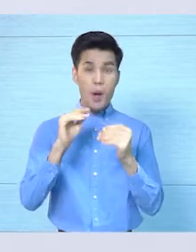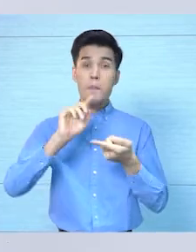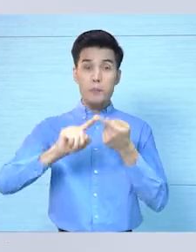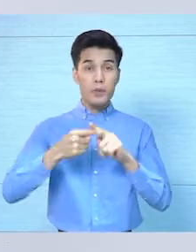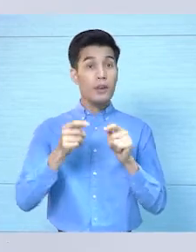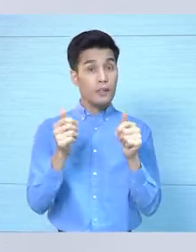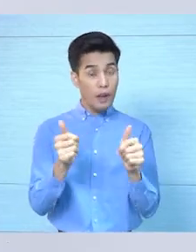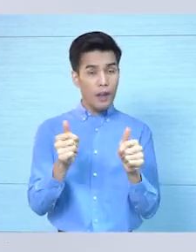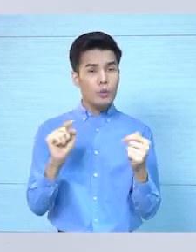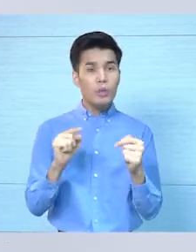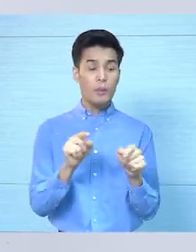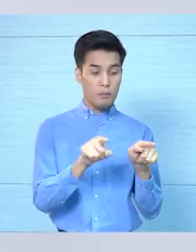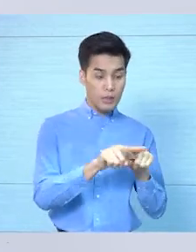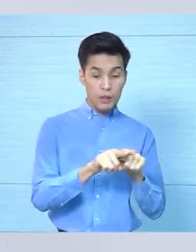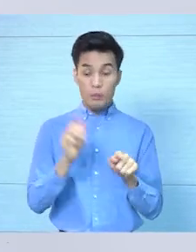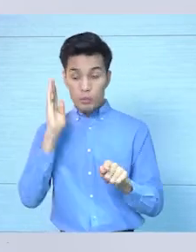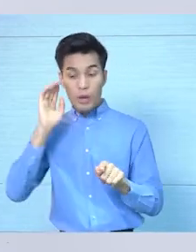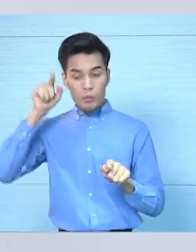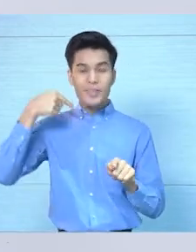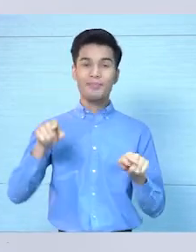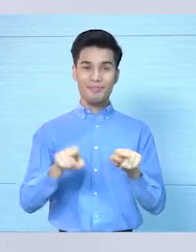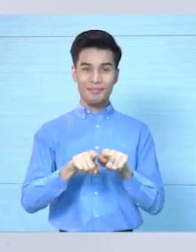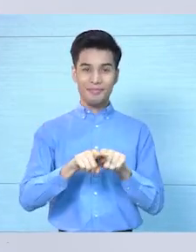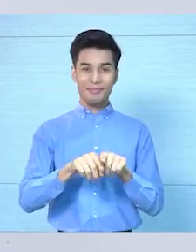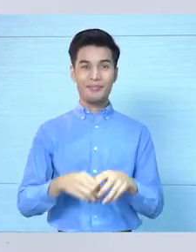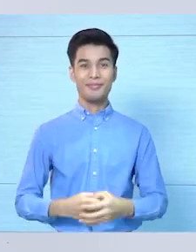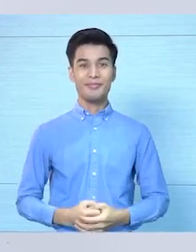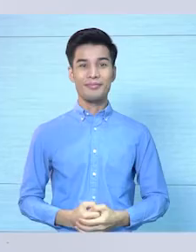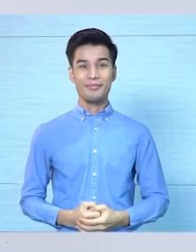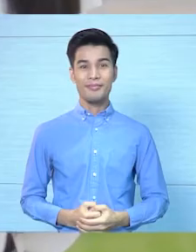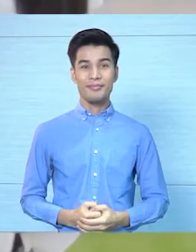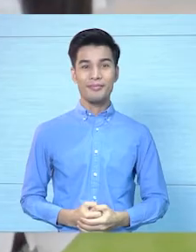งกันหรือเพื่อนโดยทำเหมือนกันทั้งผู้ชายและผู้หญิงเลยครับ